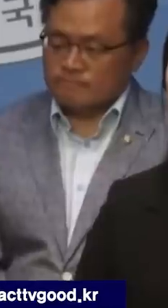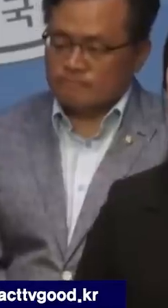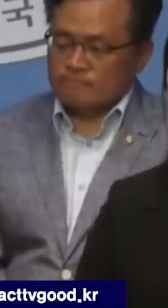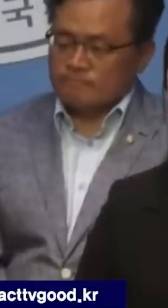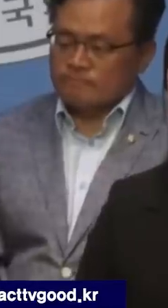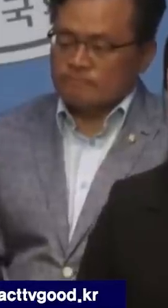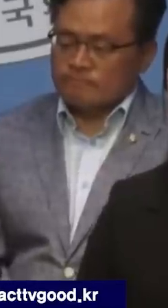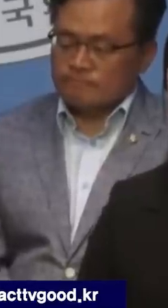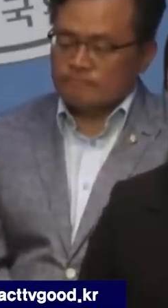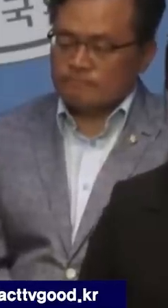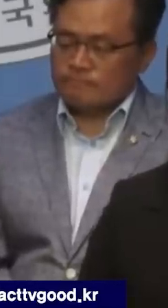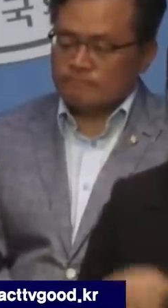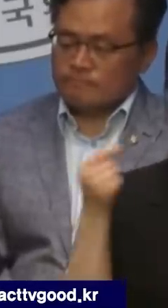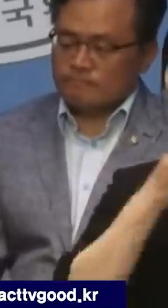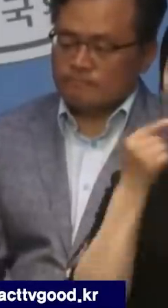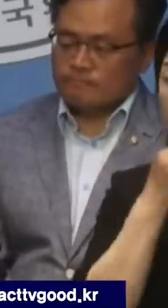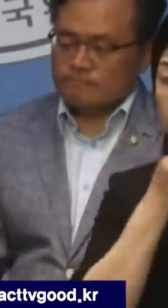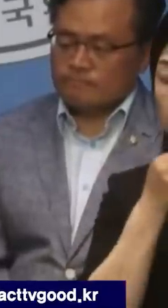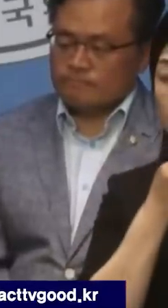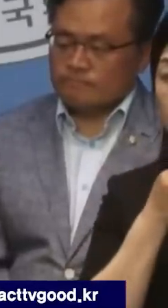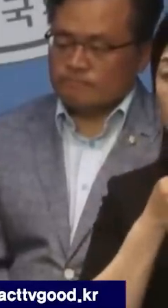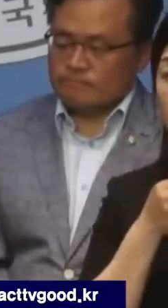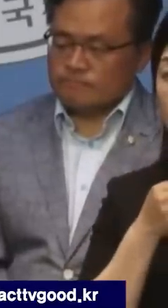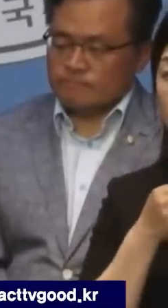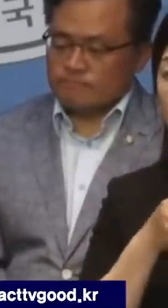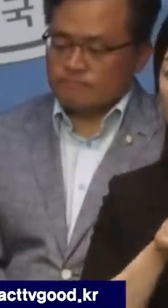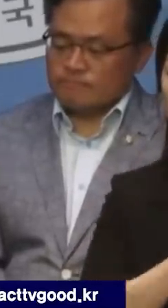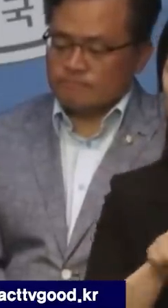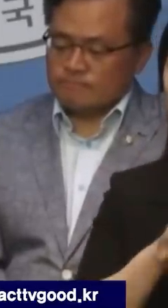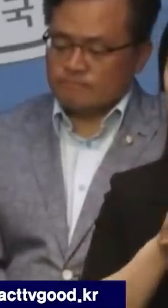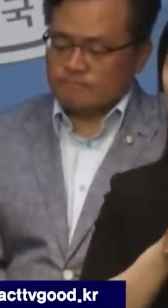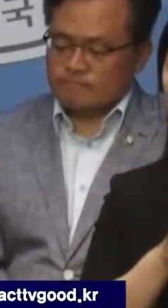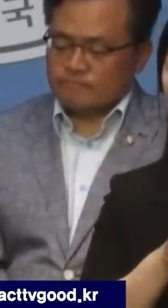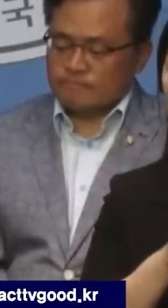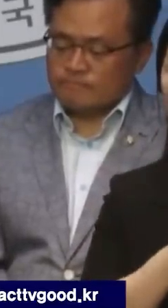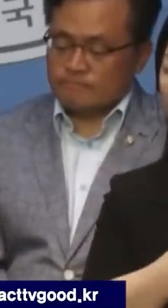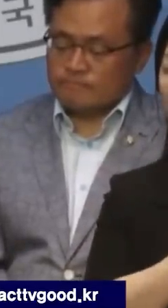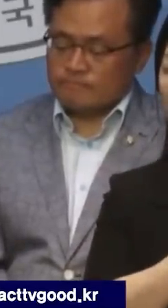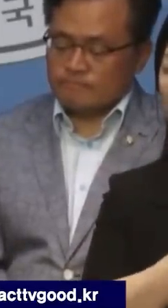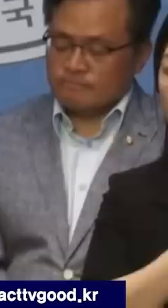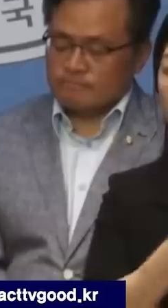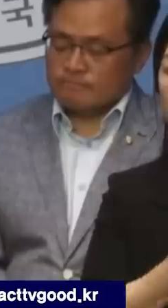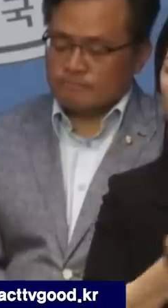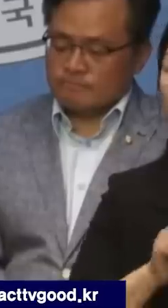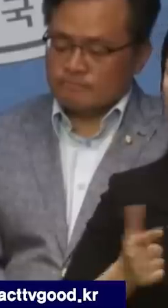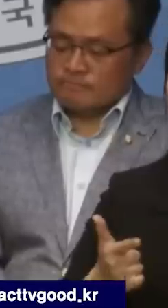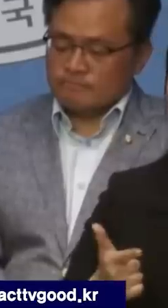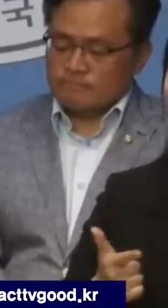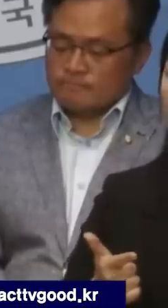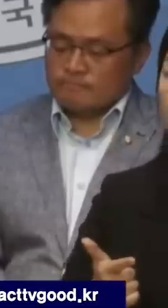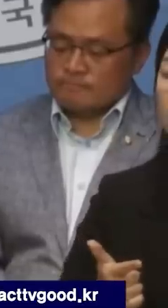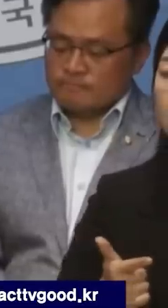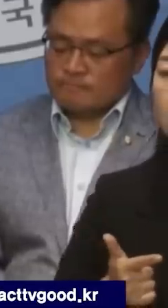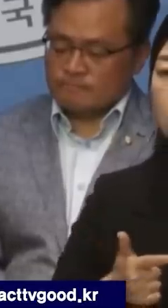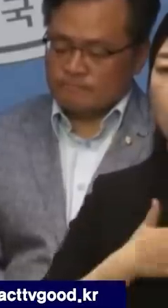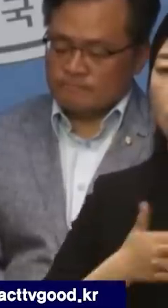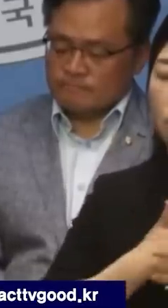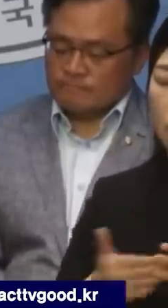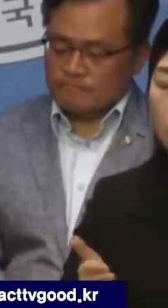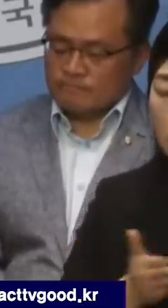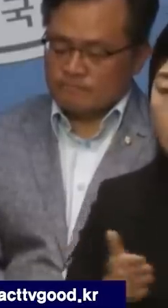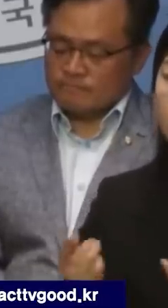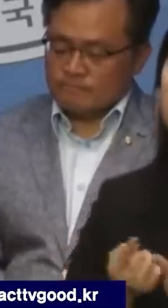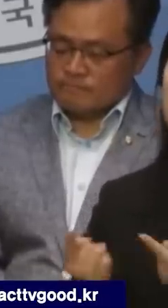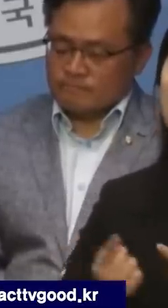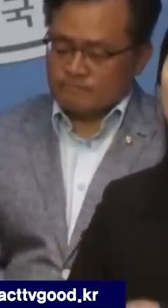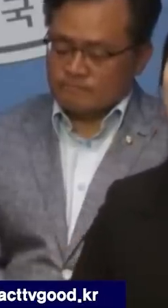소금이 물가를 견인하는 게 아닙니다. 이 불안 심리가 뭐든지